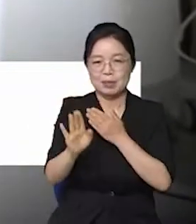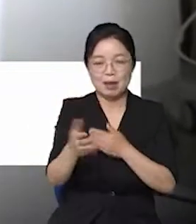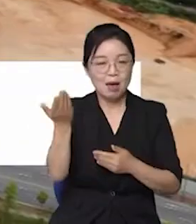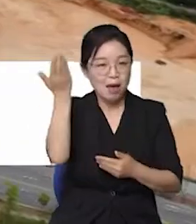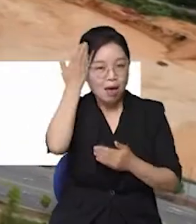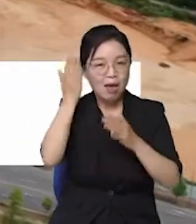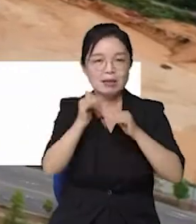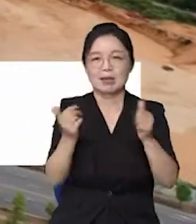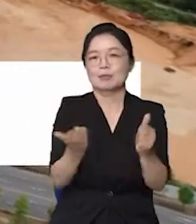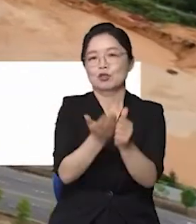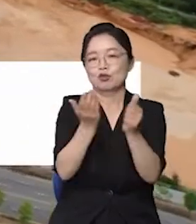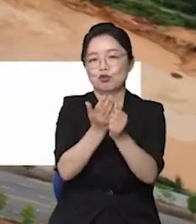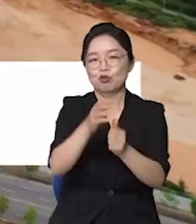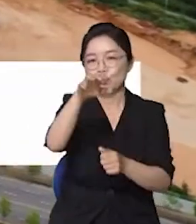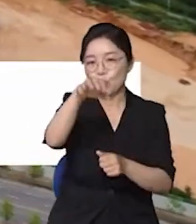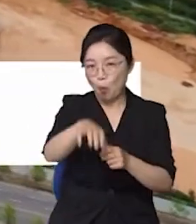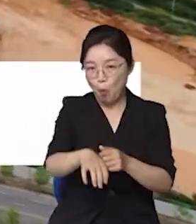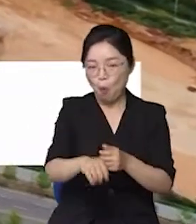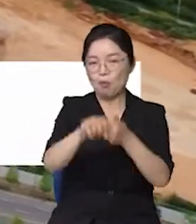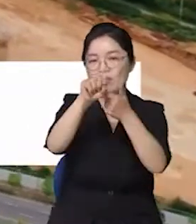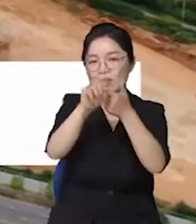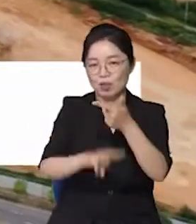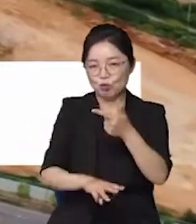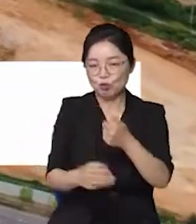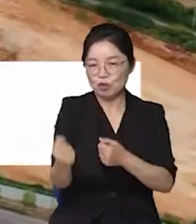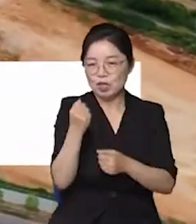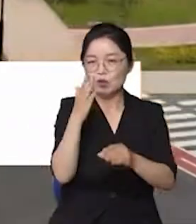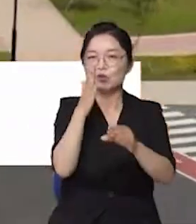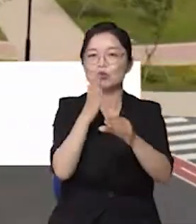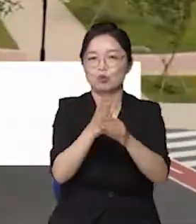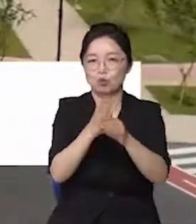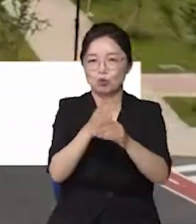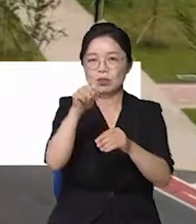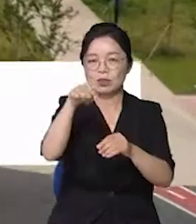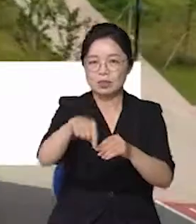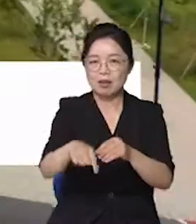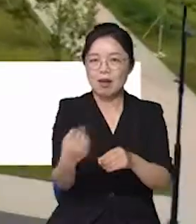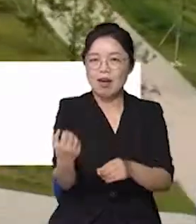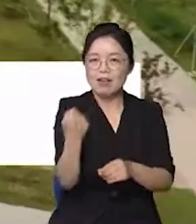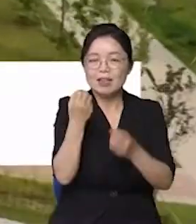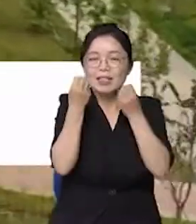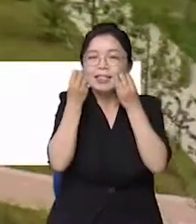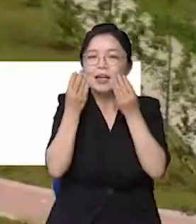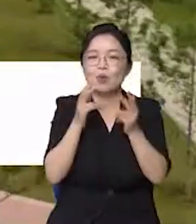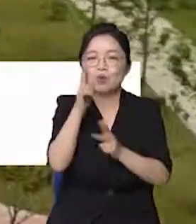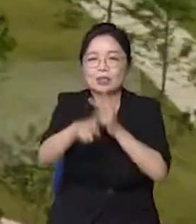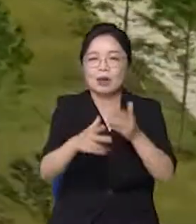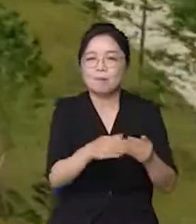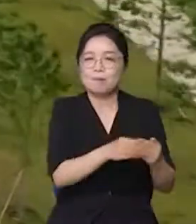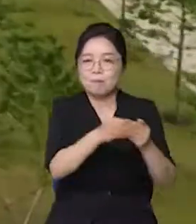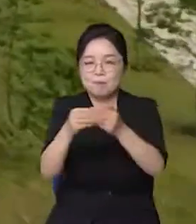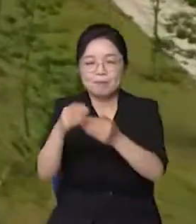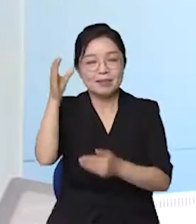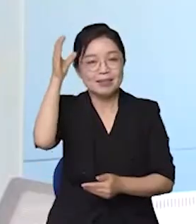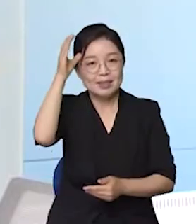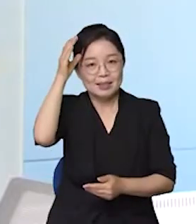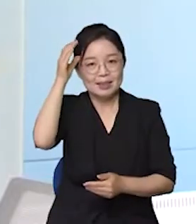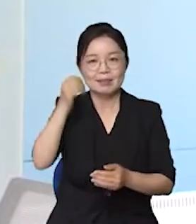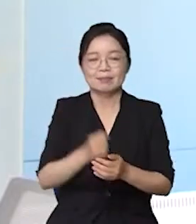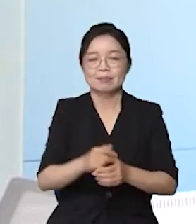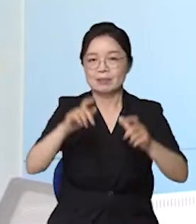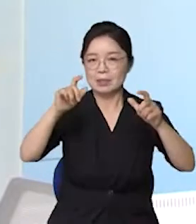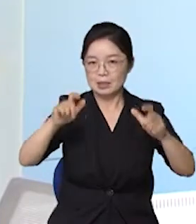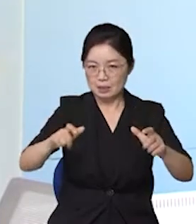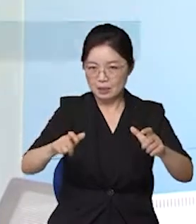육성의 요람이자 나주 혁신도시 에너지밸리의 중심축으로 에너지 신산업을 선도할 것으로 기대됩니다.